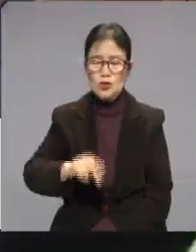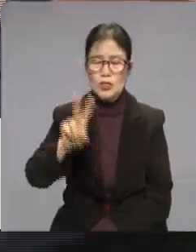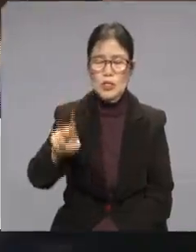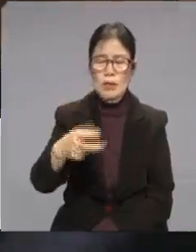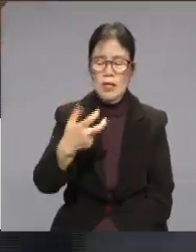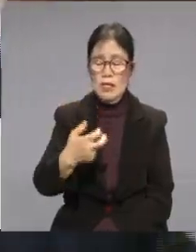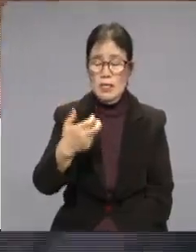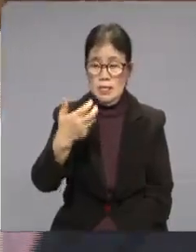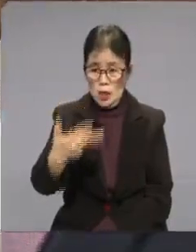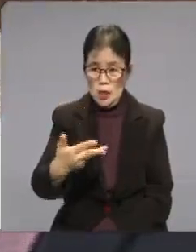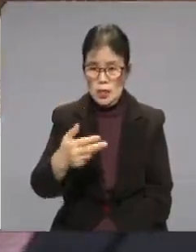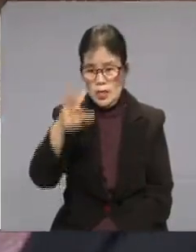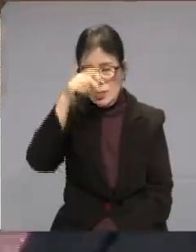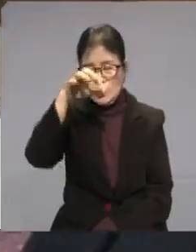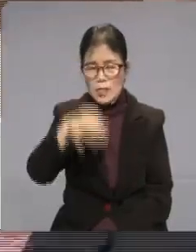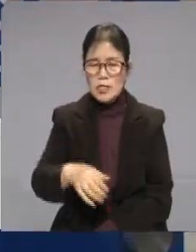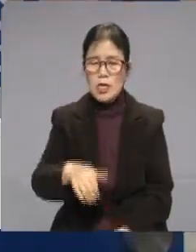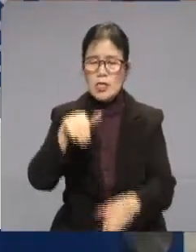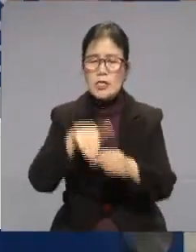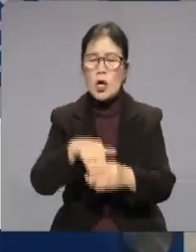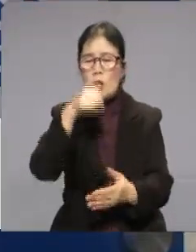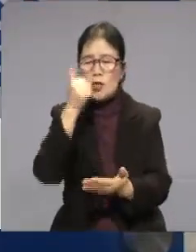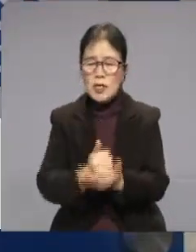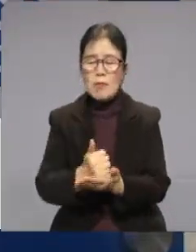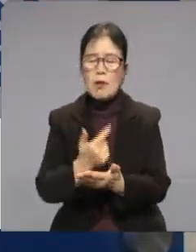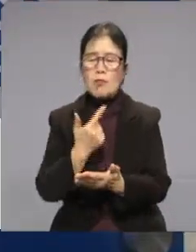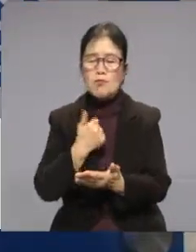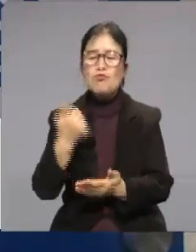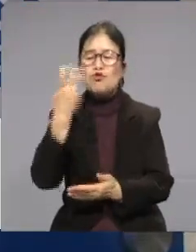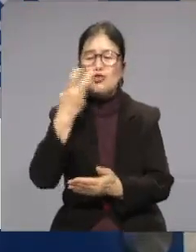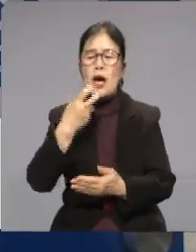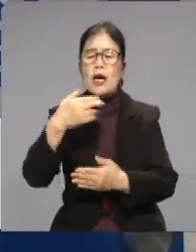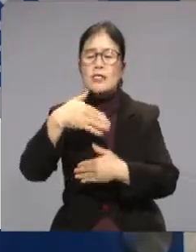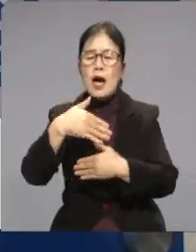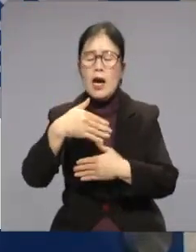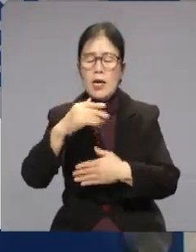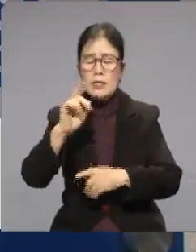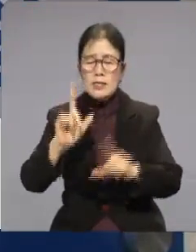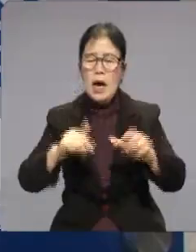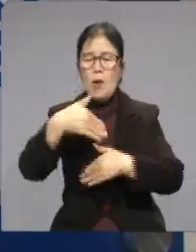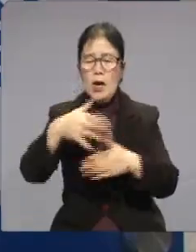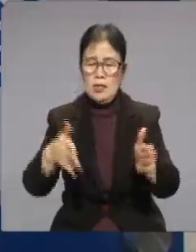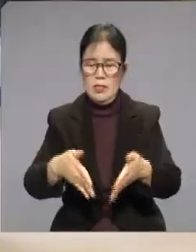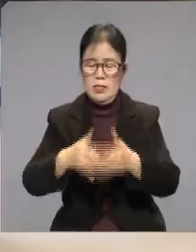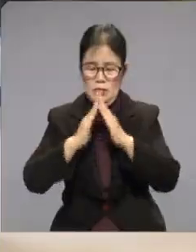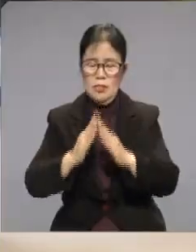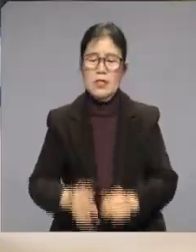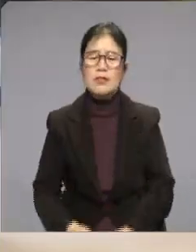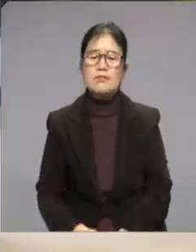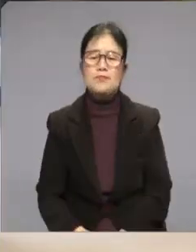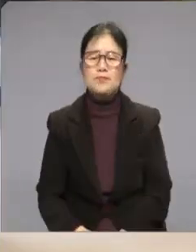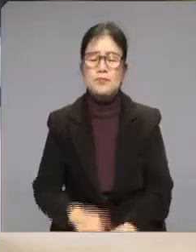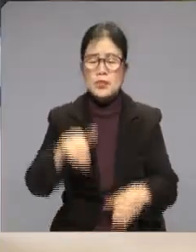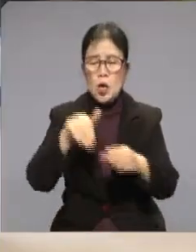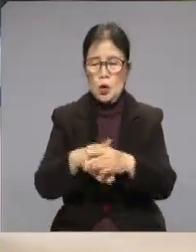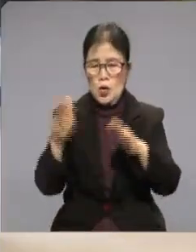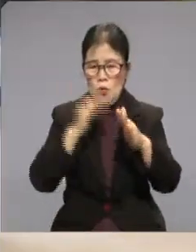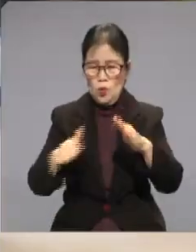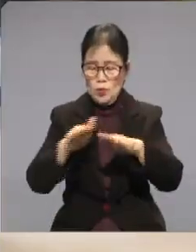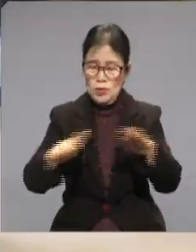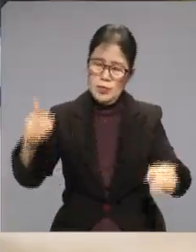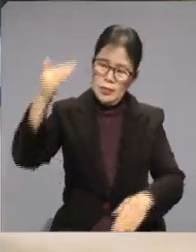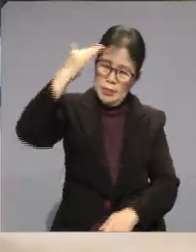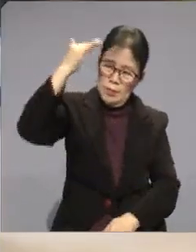278개 경찰서에 선거사범 수사상황실을 설치하고 본격적인 대응에 나섰습니다. 선거의 공정성을